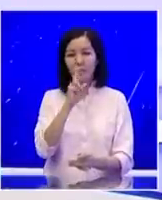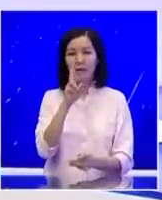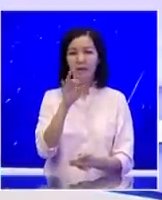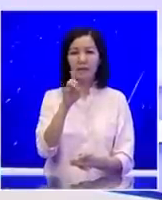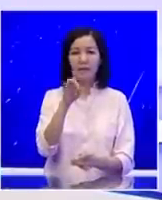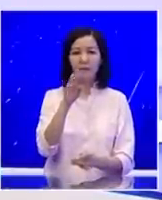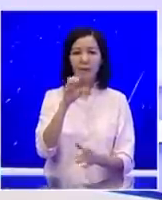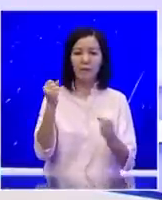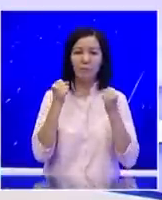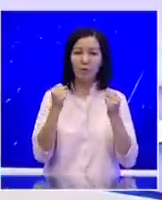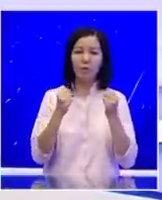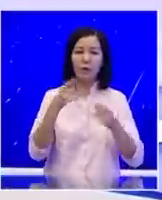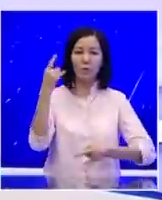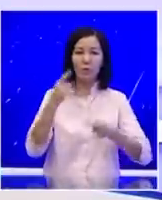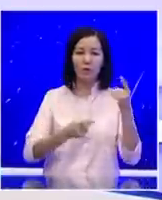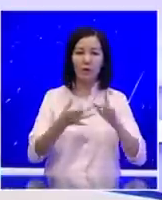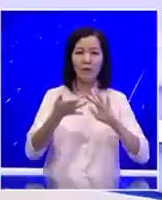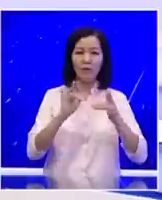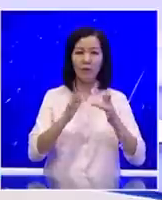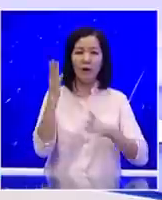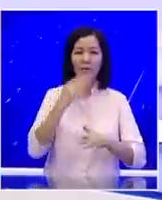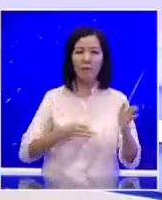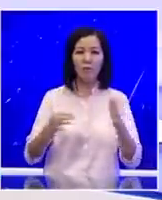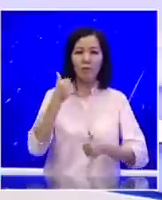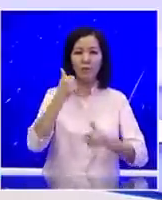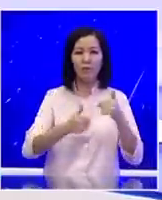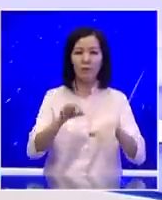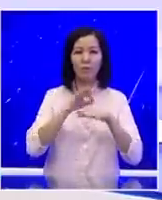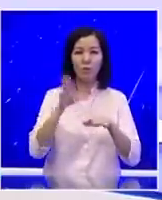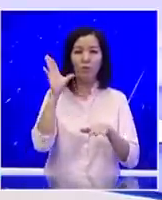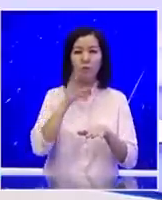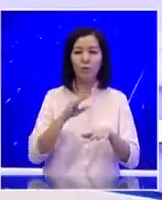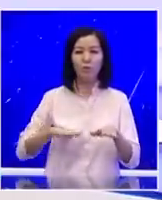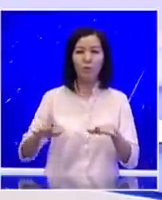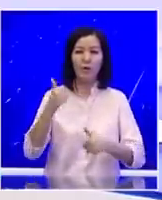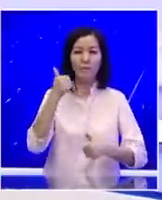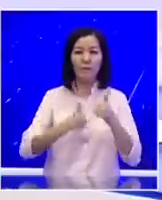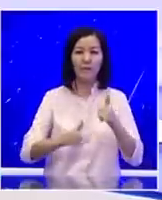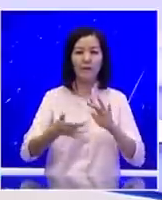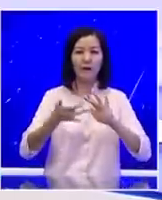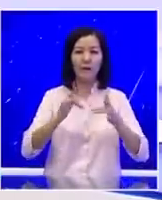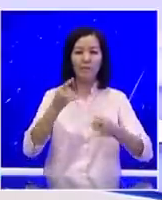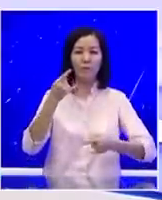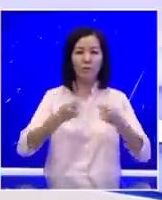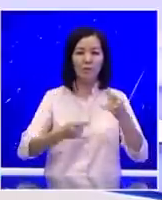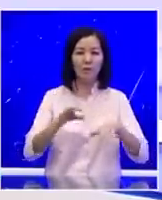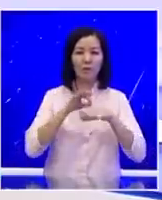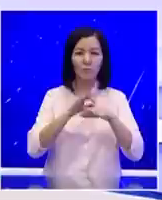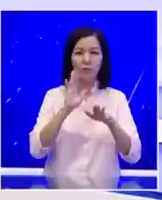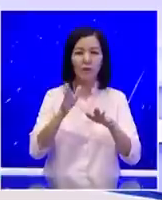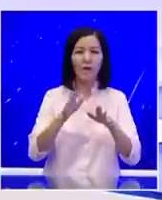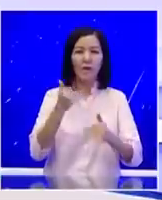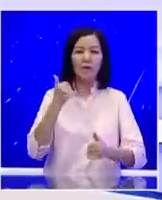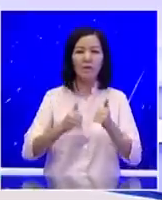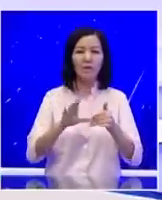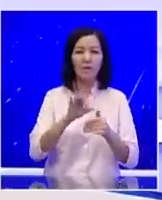Жуырда киберспорттан онлайн жүйесі бойынша Алматы облысының чемпионаты өтуі мүмкін. Өңірлік бәсеке ғаламтор желісі арқылы ұйымдастырылмақ.